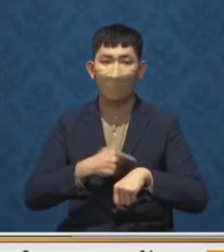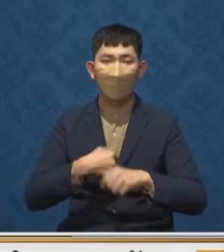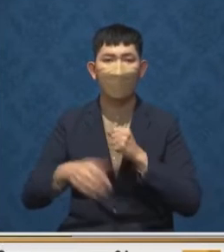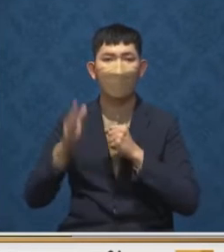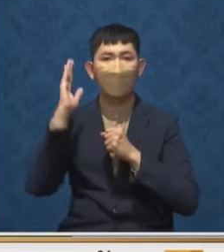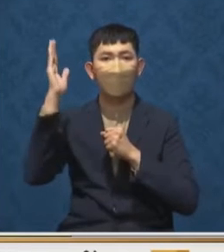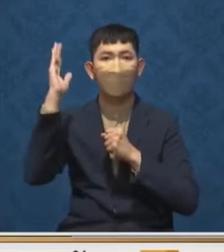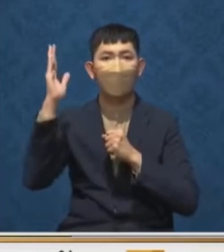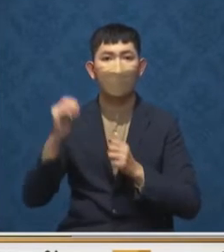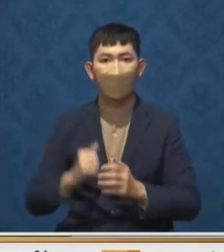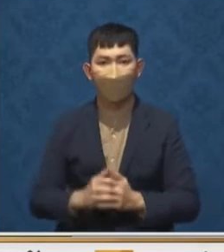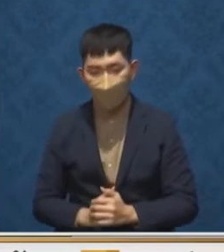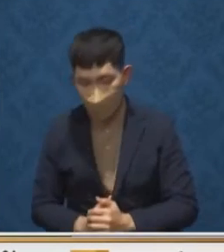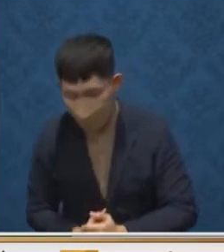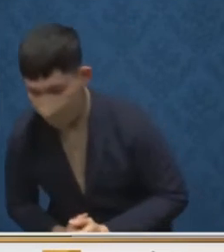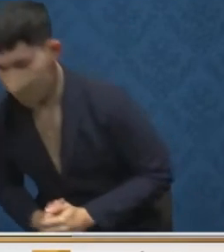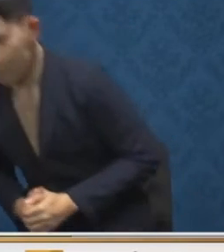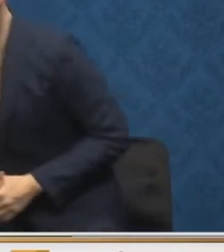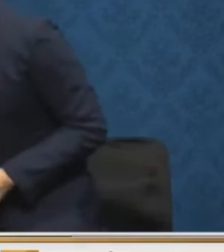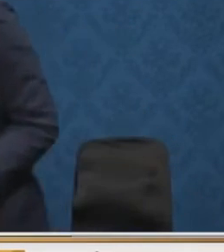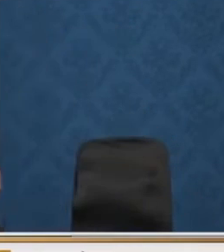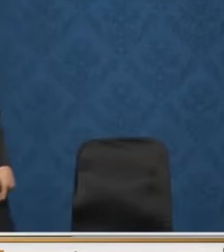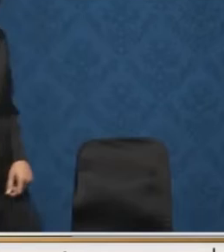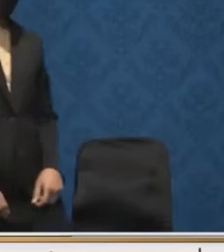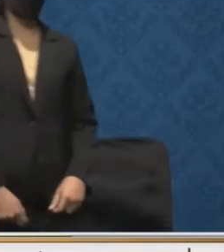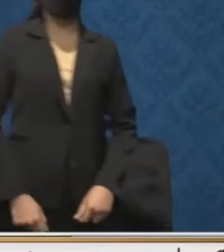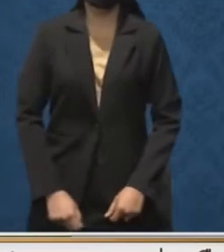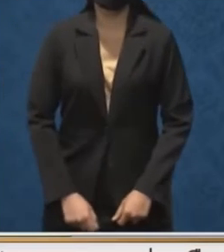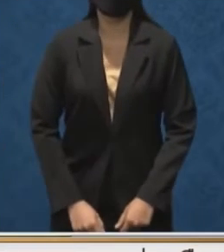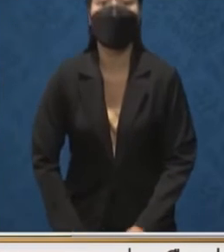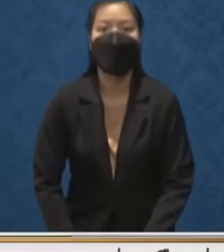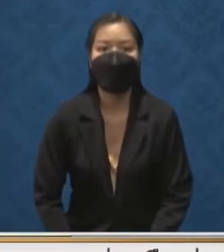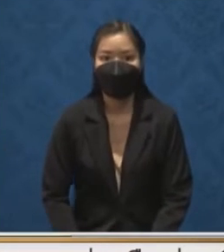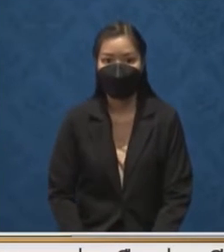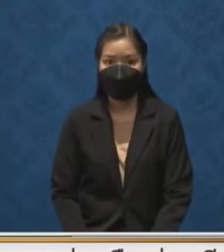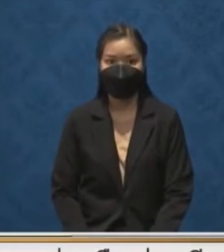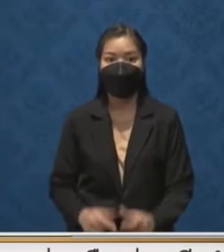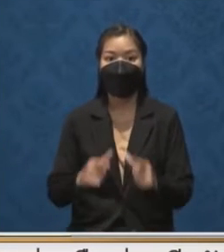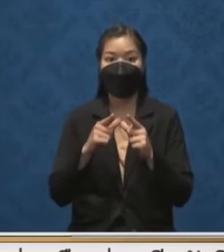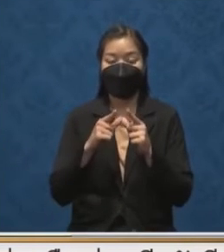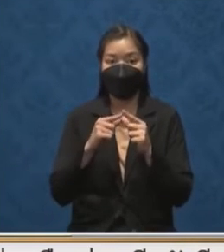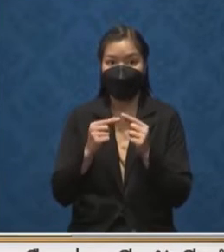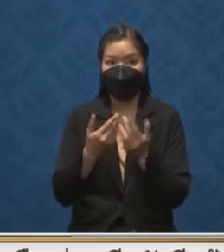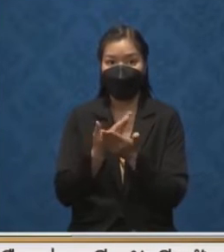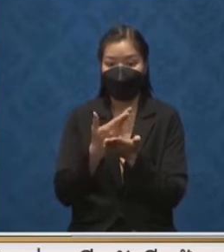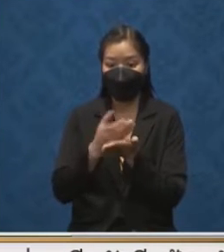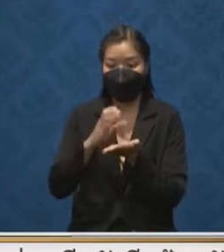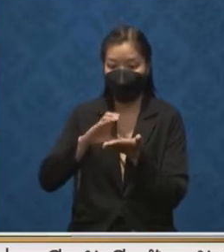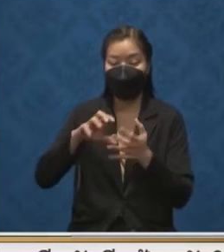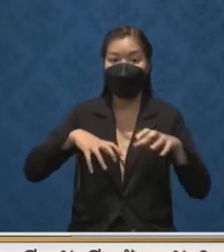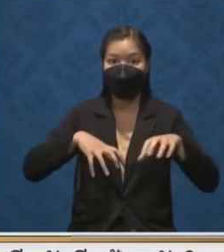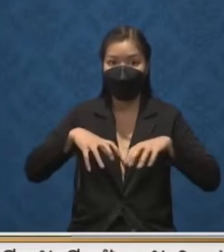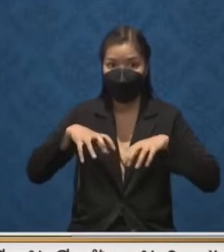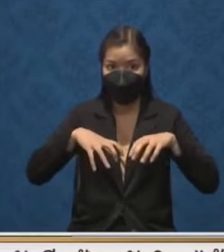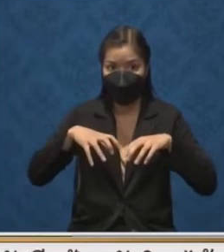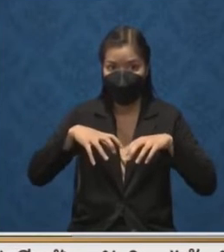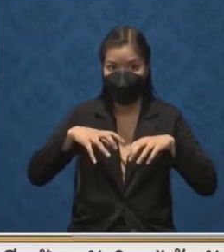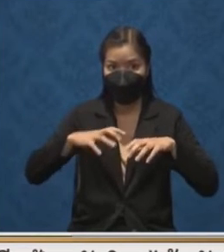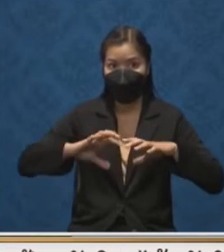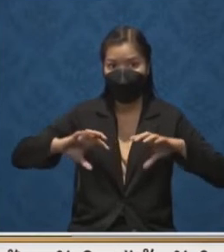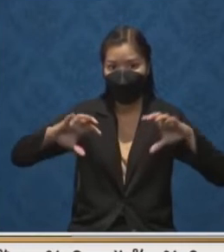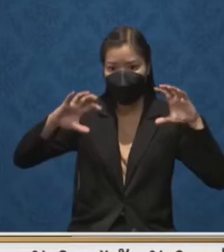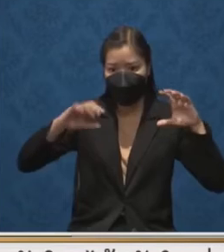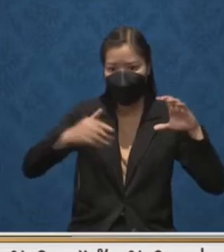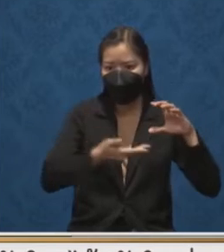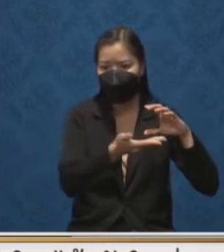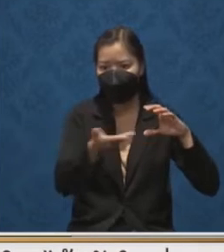อภิปรายประเด็นนี้ว่านะครับเรื่องของการจัดสรรงบประมาณเนี่ยนะครับทุกส่วนราชการคงจะมีความรู้